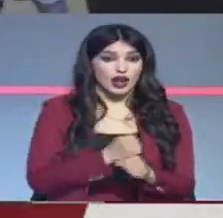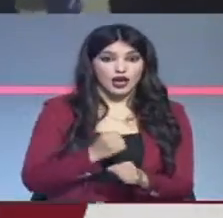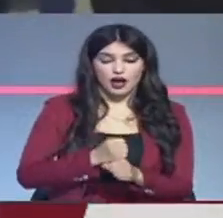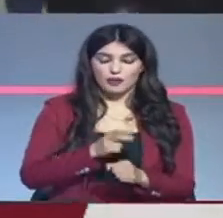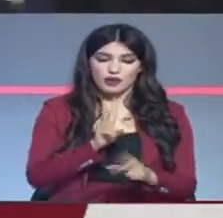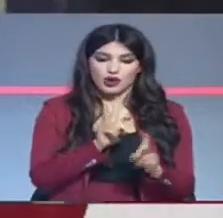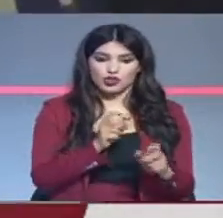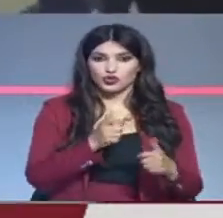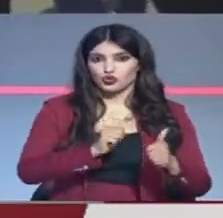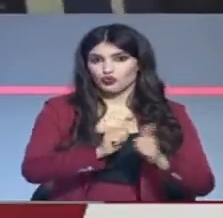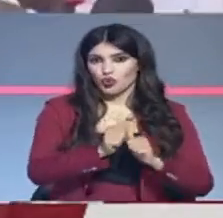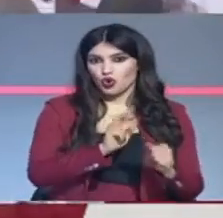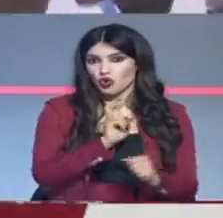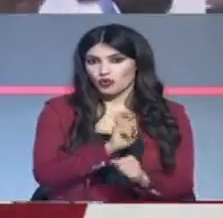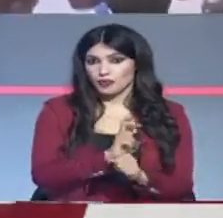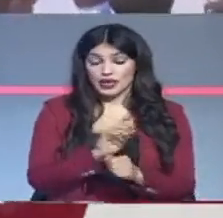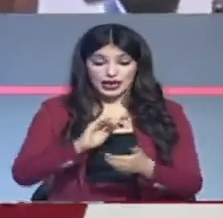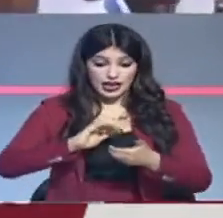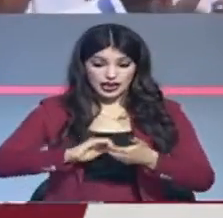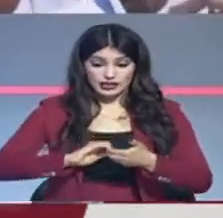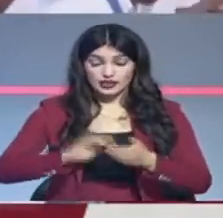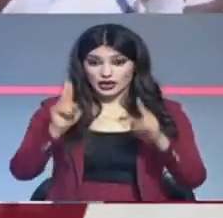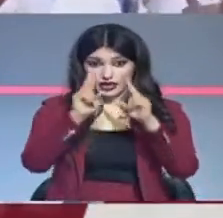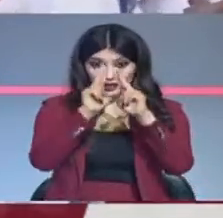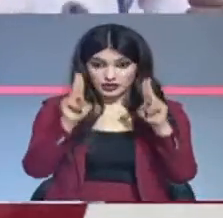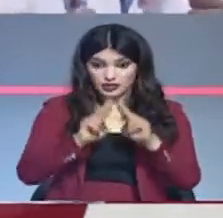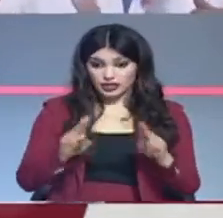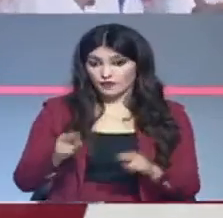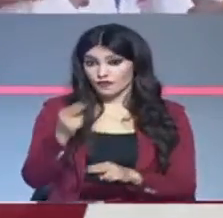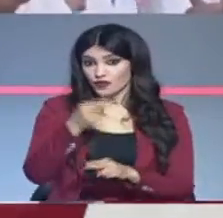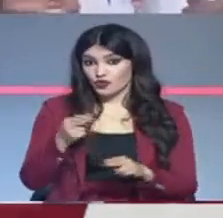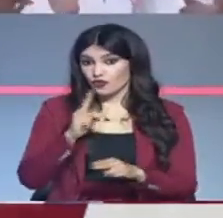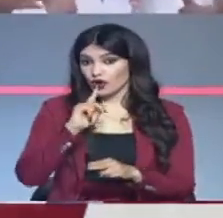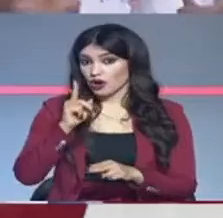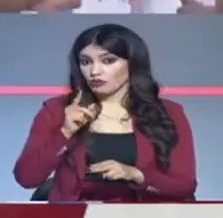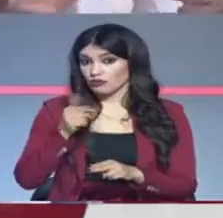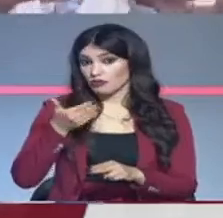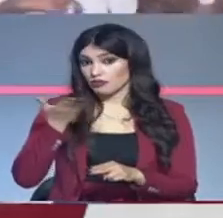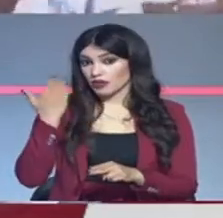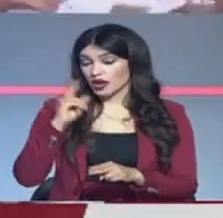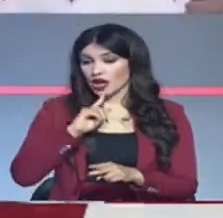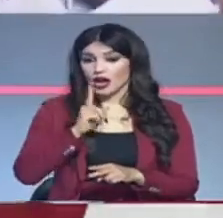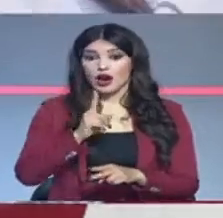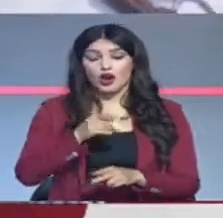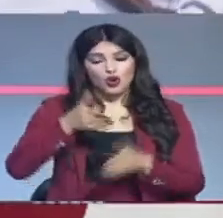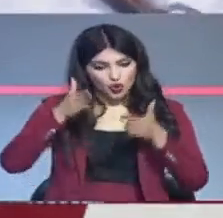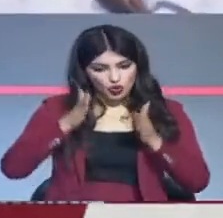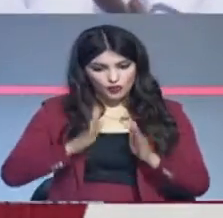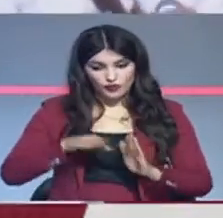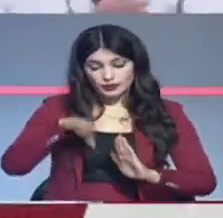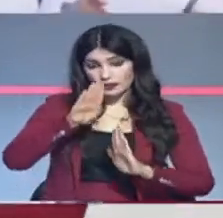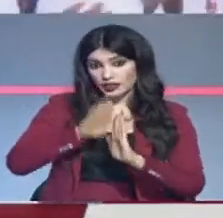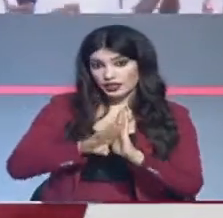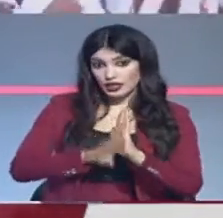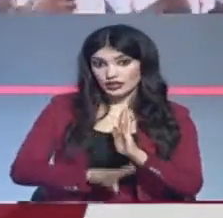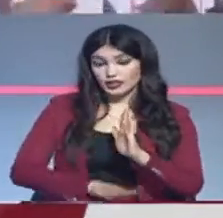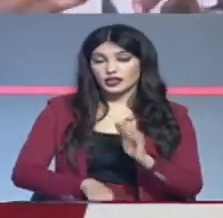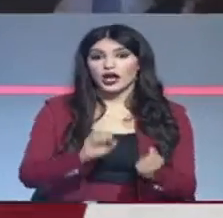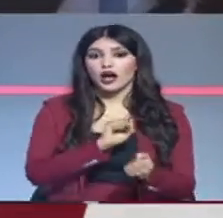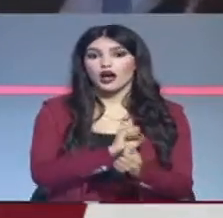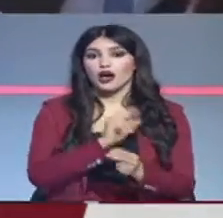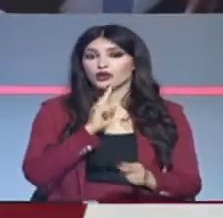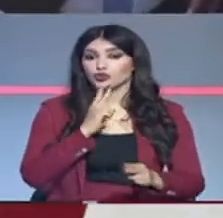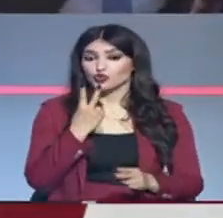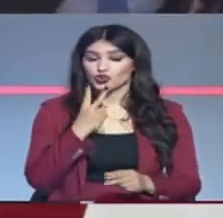اليوميه التي حاد دول يمكن ان اصدر نوفمبر الماضي القرار الرسمي قبل ان يتم تقليص العقوبه الى سنتين فقط